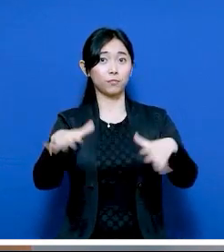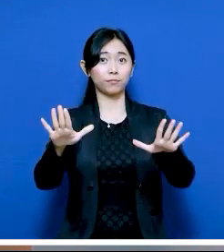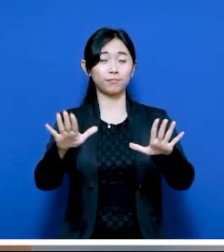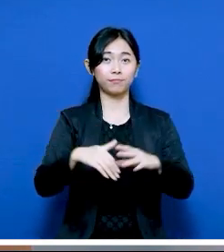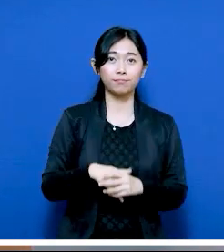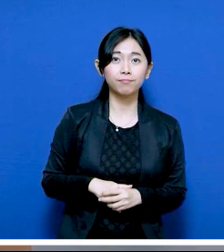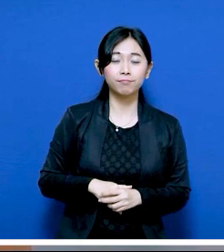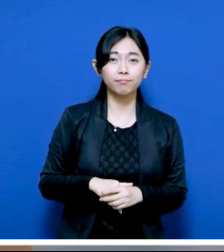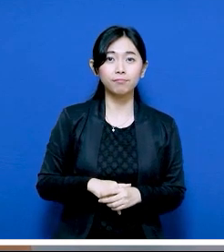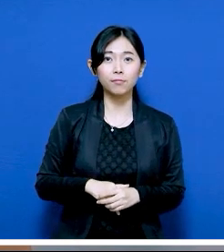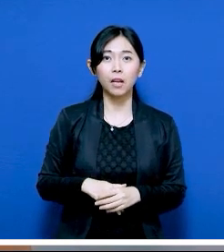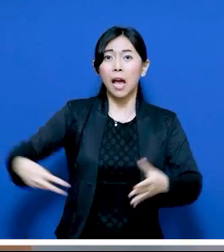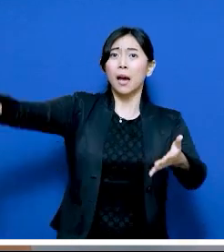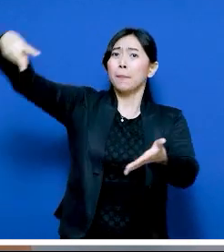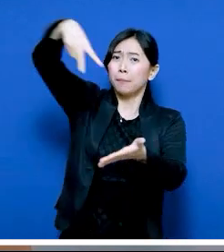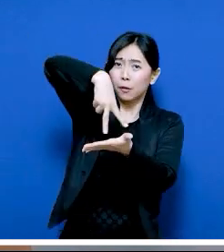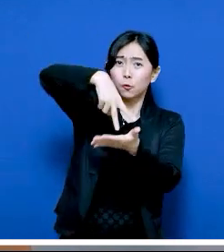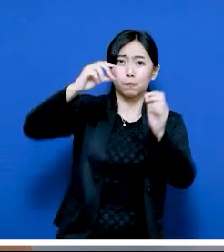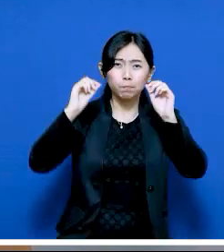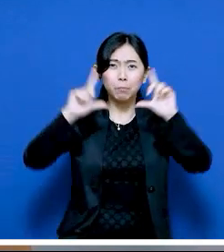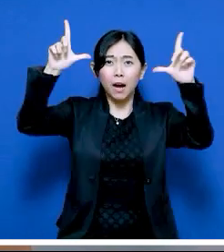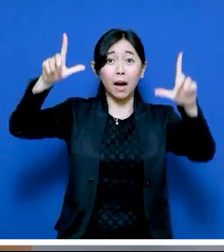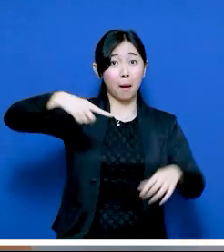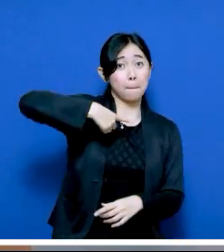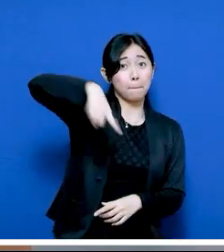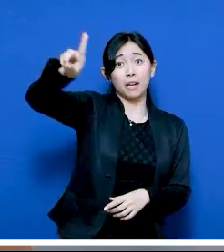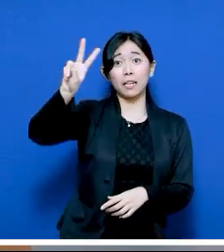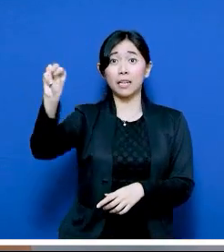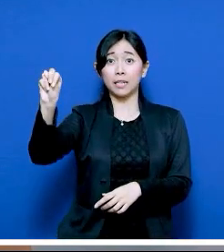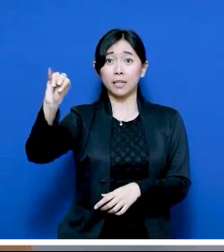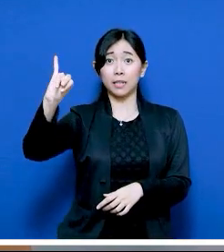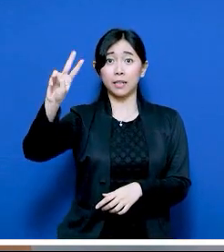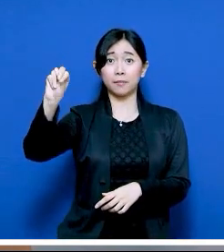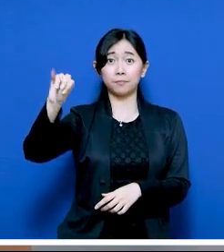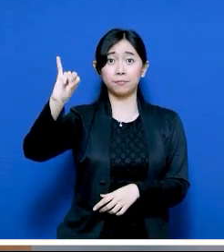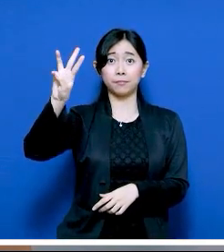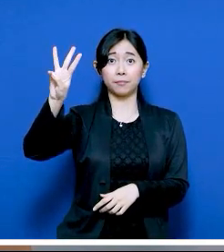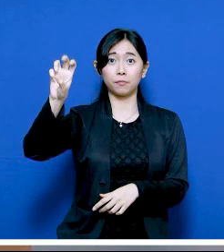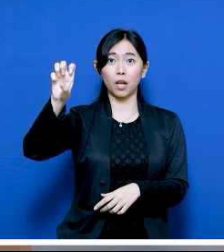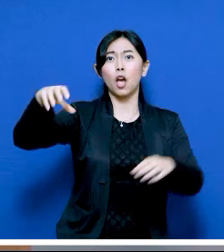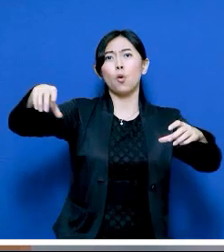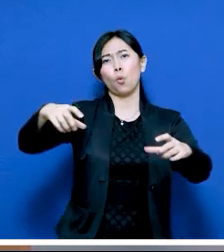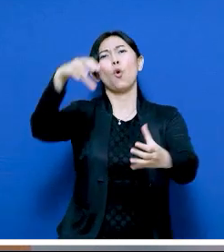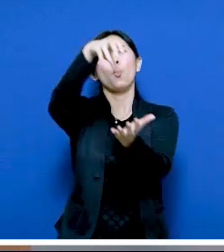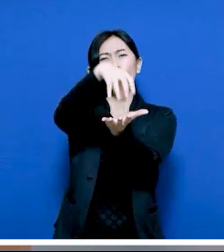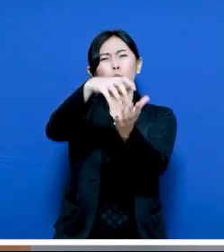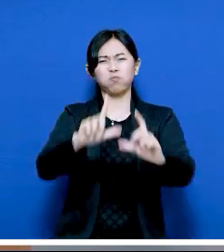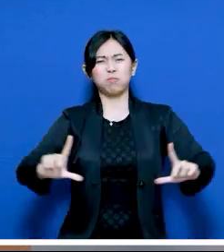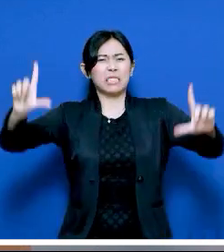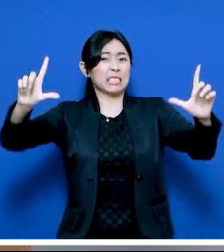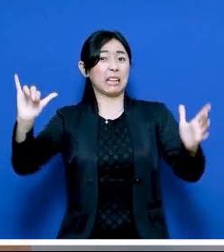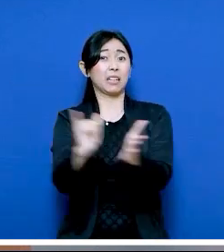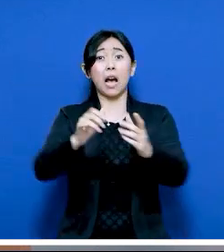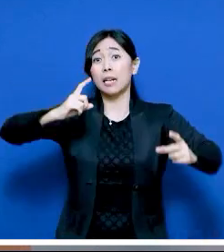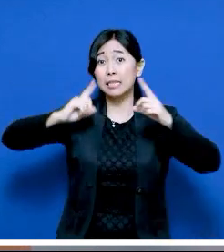Demikian. Bangunlah, pergilah ke Niniwe, kota yang besar itu, dan